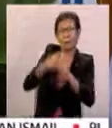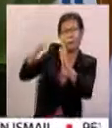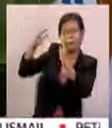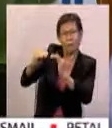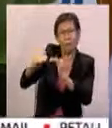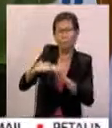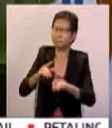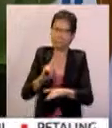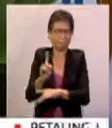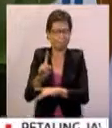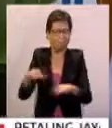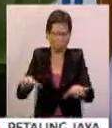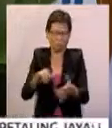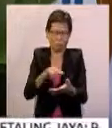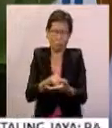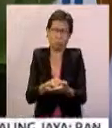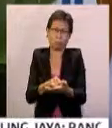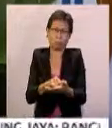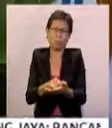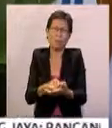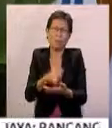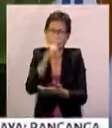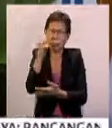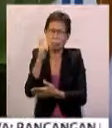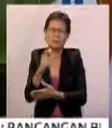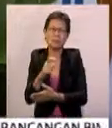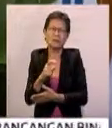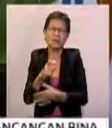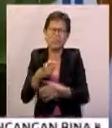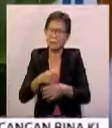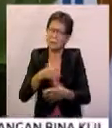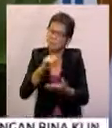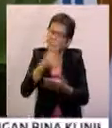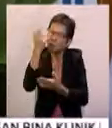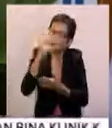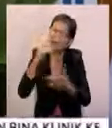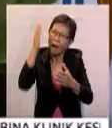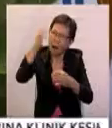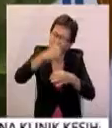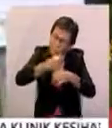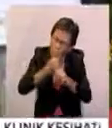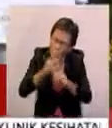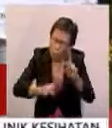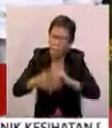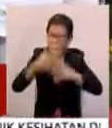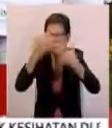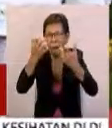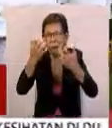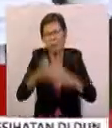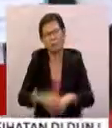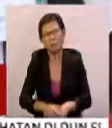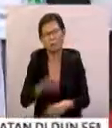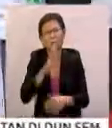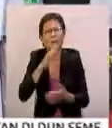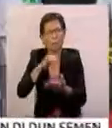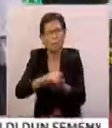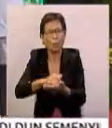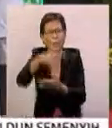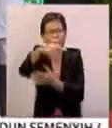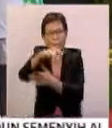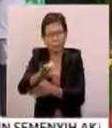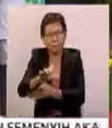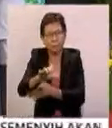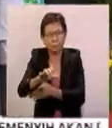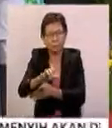do that kind of thing because it will just make people very angry. Beliau berkata demikian dalam sidang